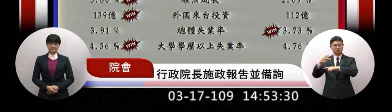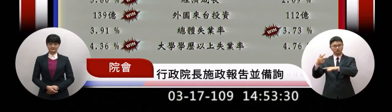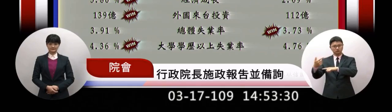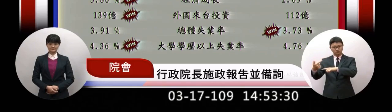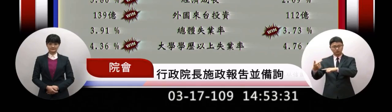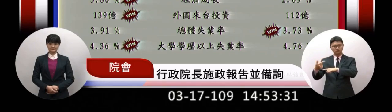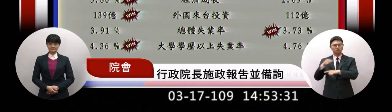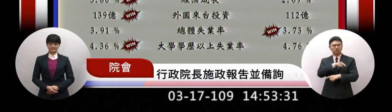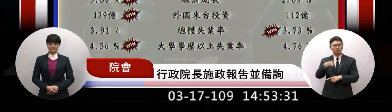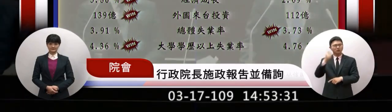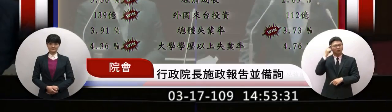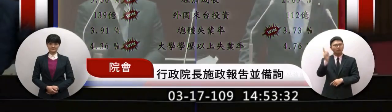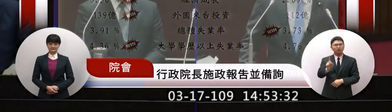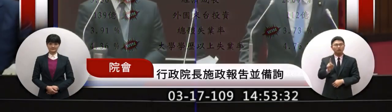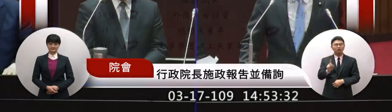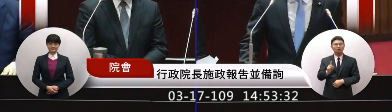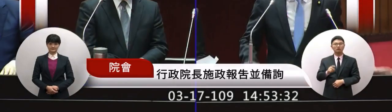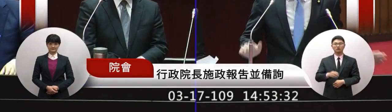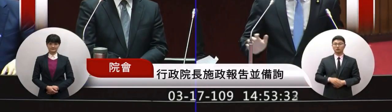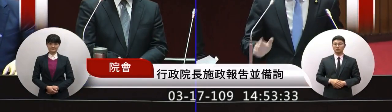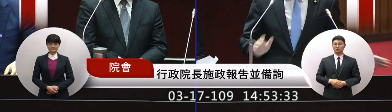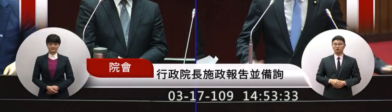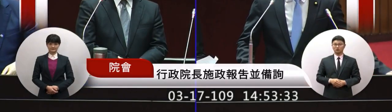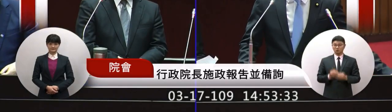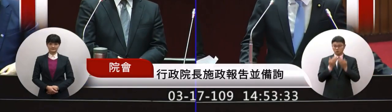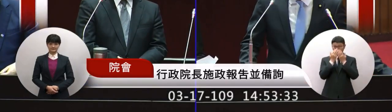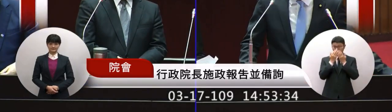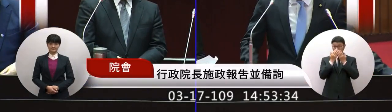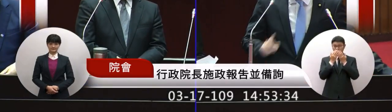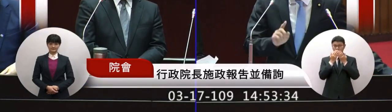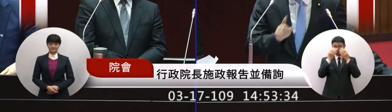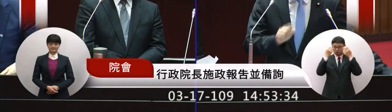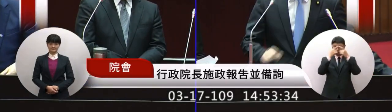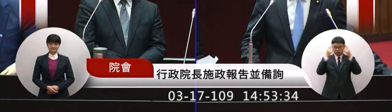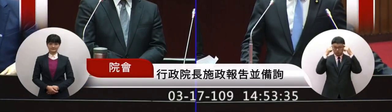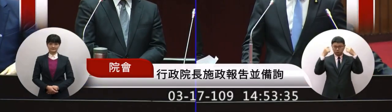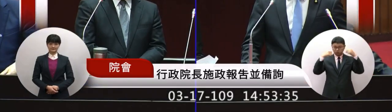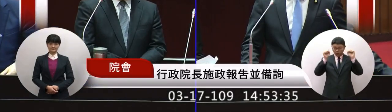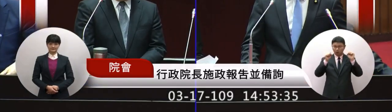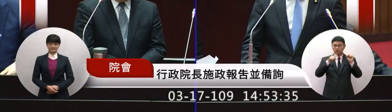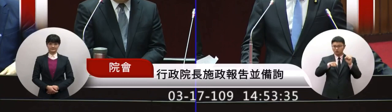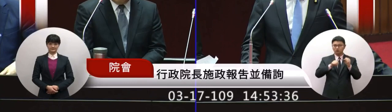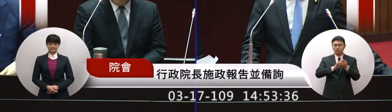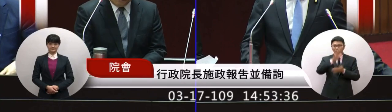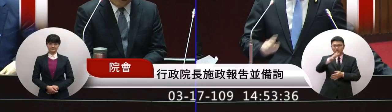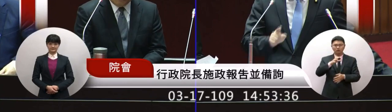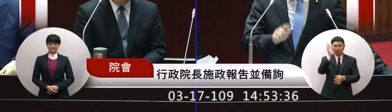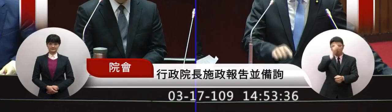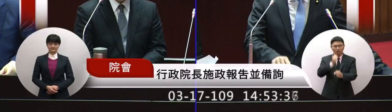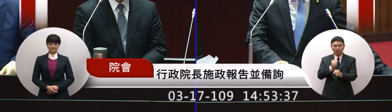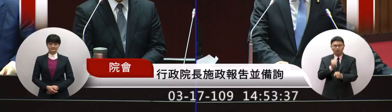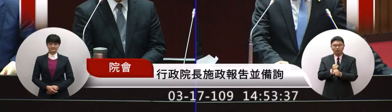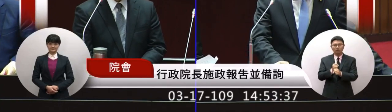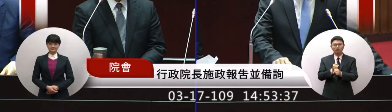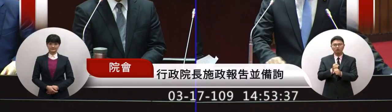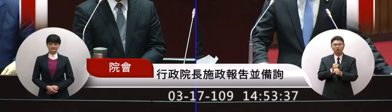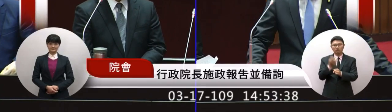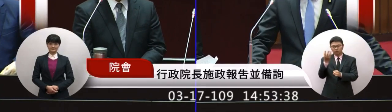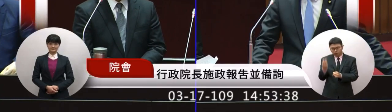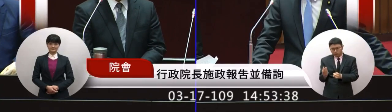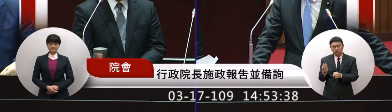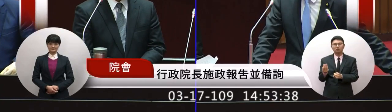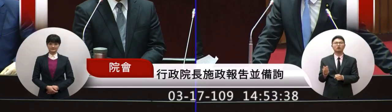什么？代表高学历的优质工作变少了。好，我们再看下一